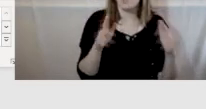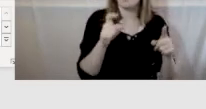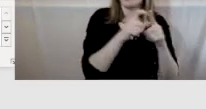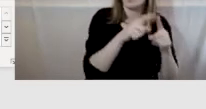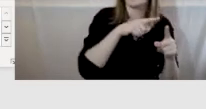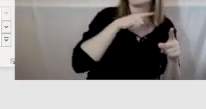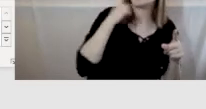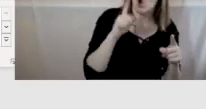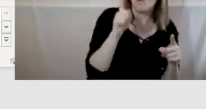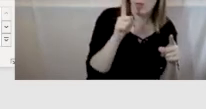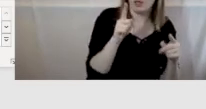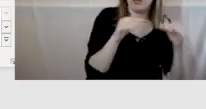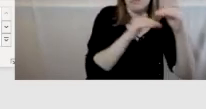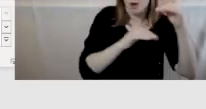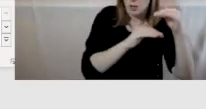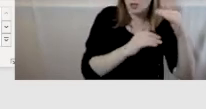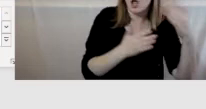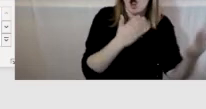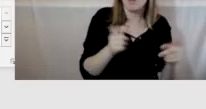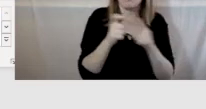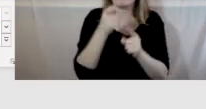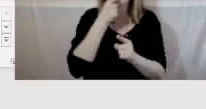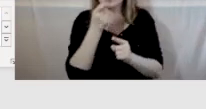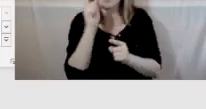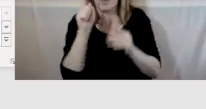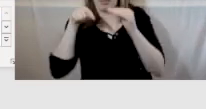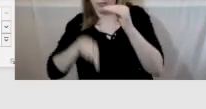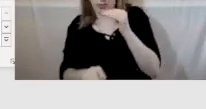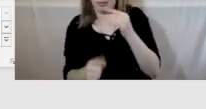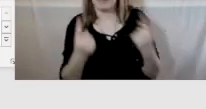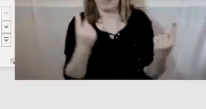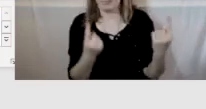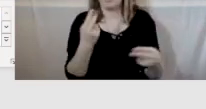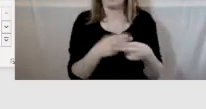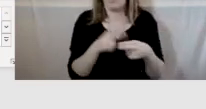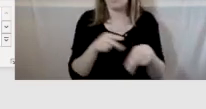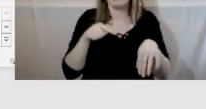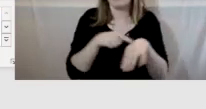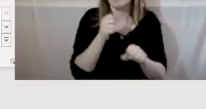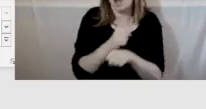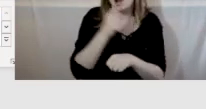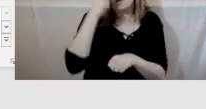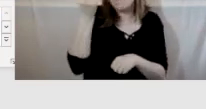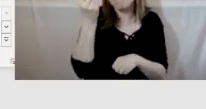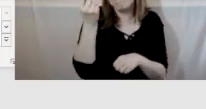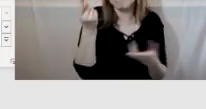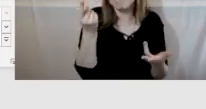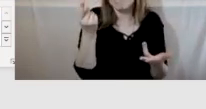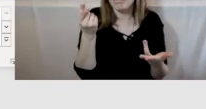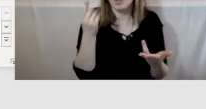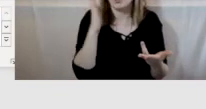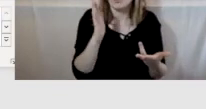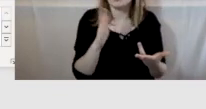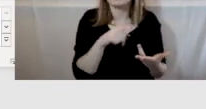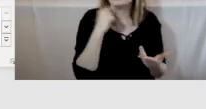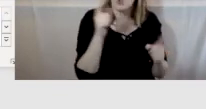option. Yeah, I can understand. Yes, you have to at some point make a decision. Is it deeper learning or is it variety